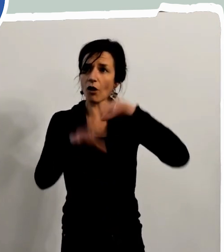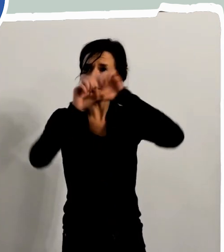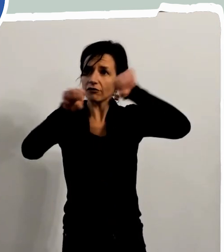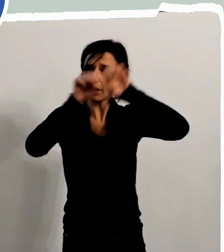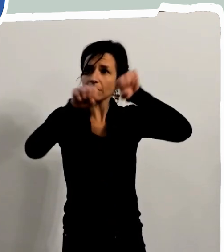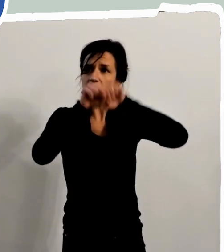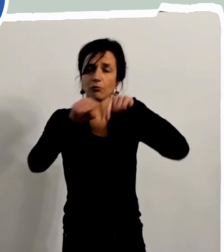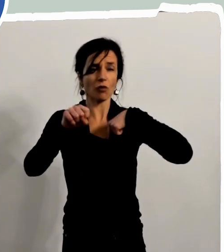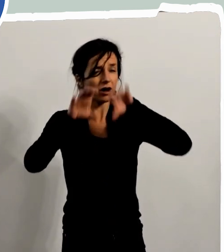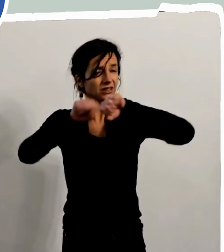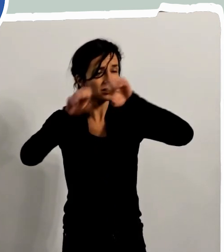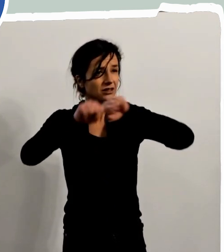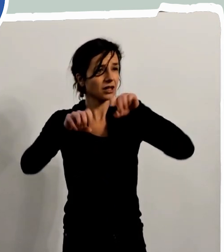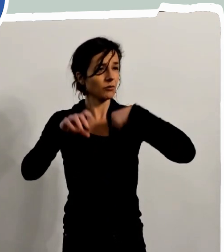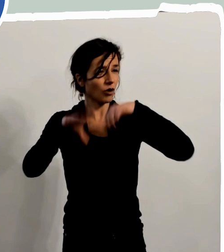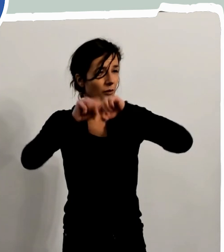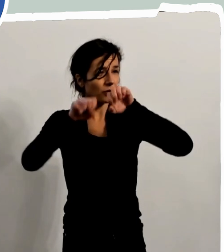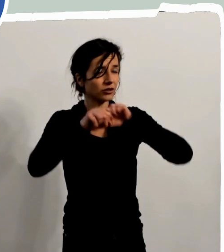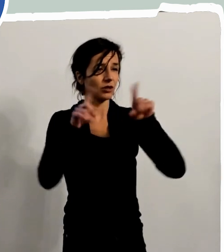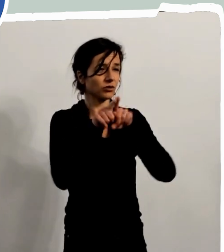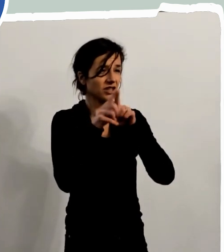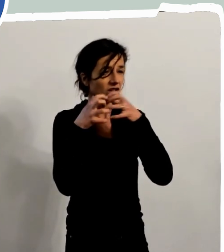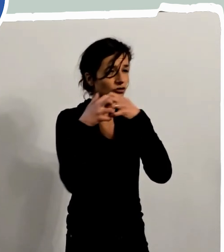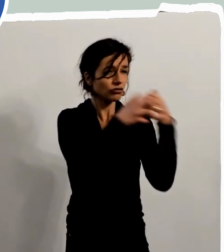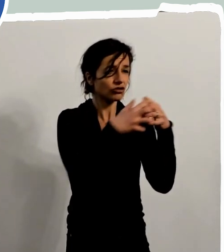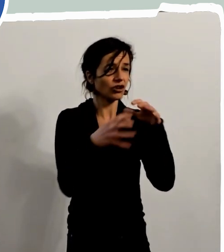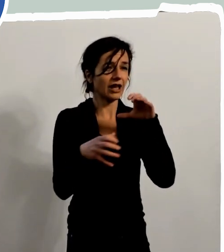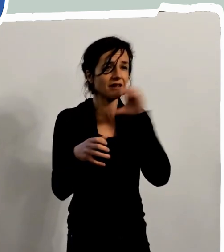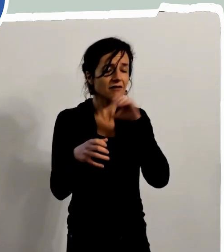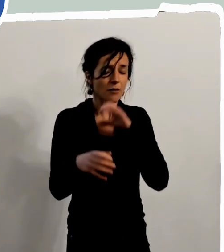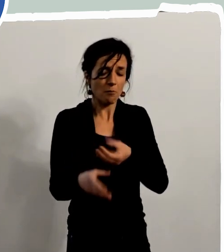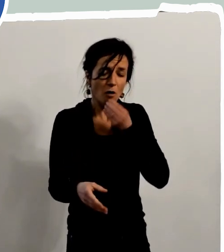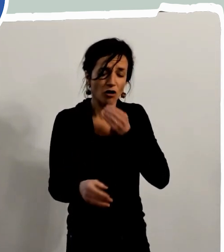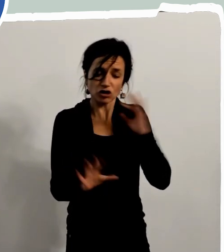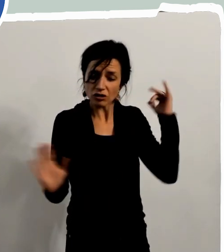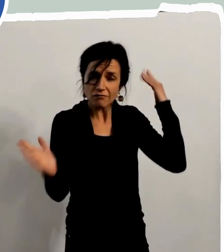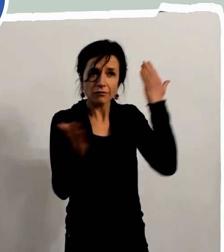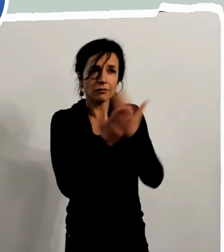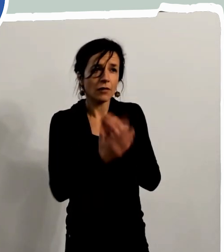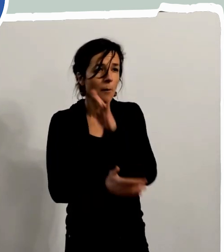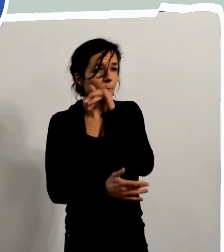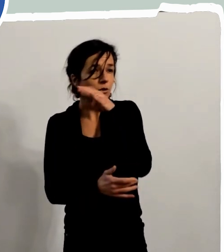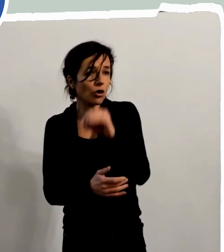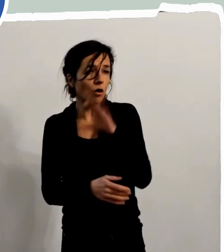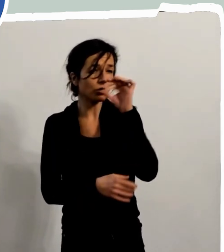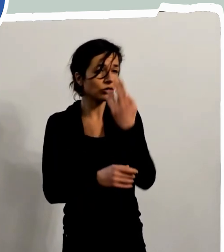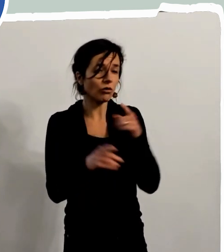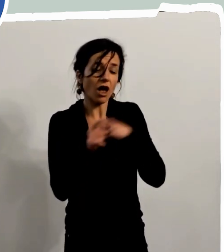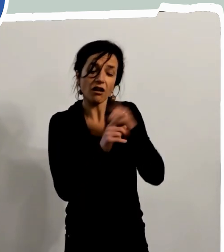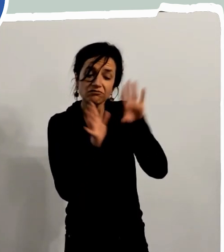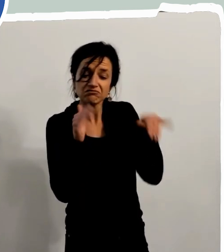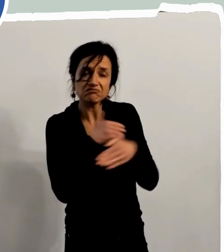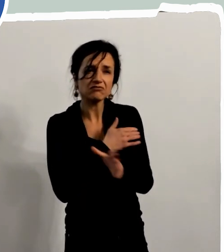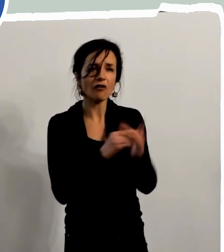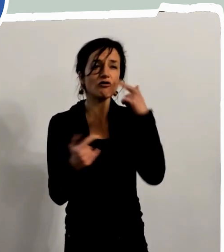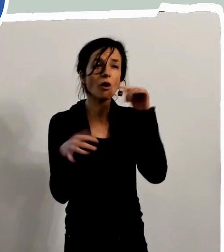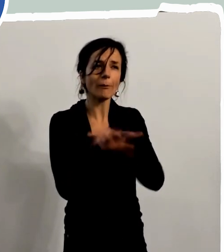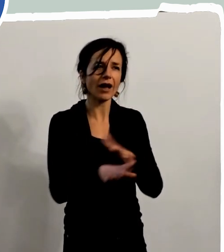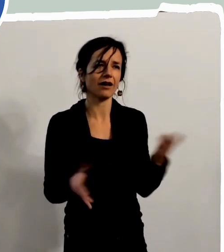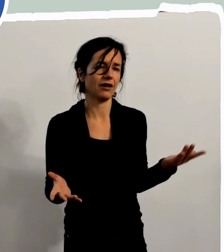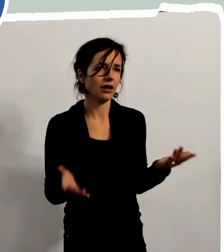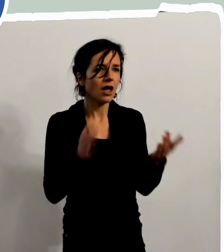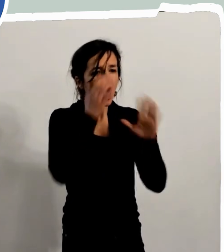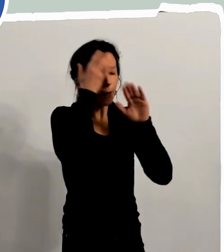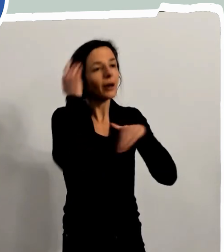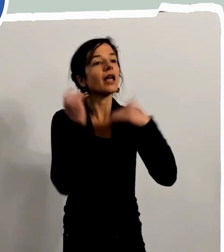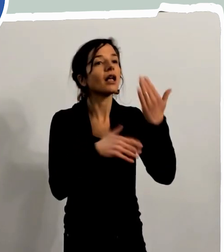travaillé à l'usine, j'ai fait les poches, j'ai mangé toute ma vie dans des produits surgelés et Tupperware qu'on transformait. Donc après c'est bio, c'est pas bio, ça passe sous l'eau, je suis désolé. C'est bio,